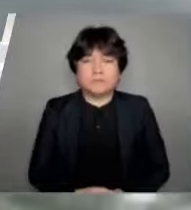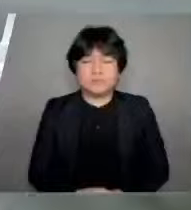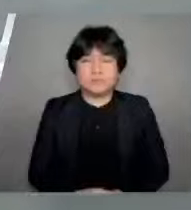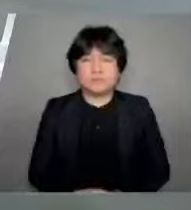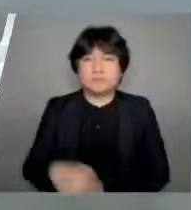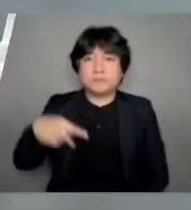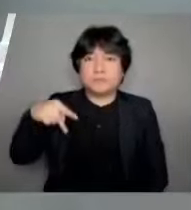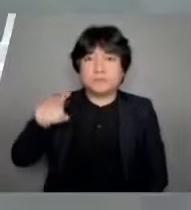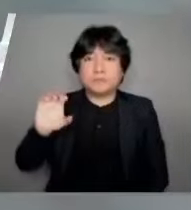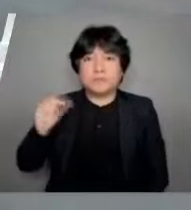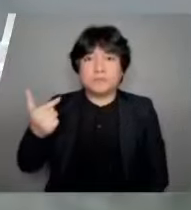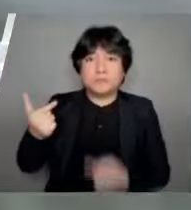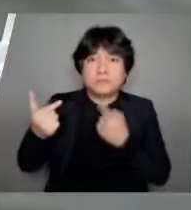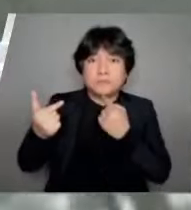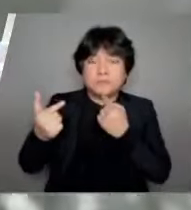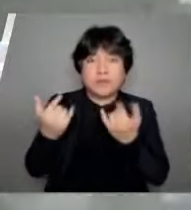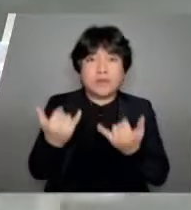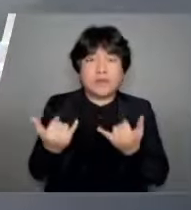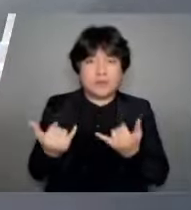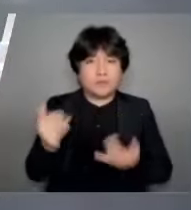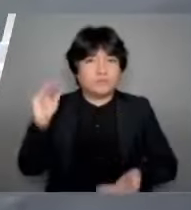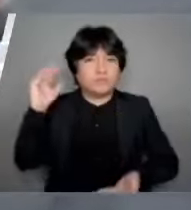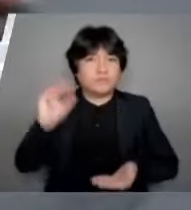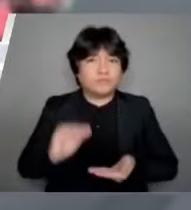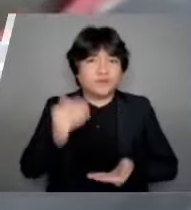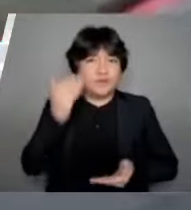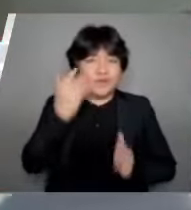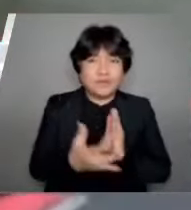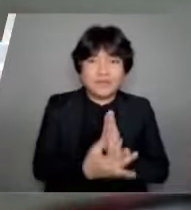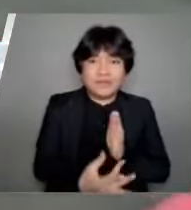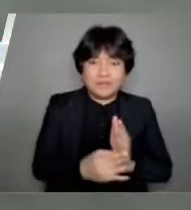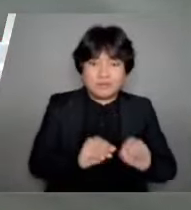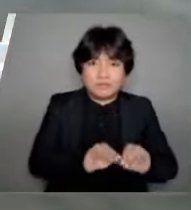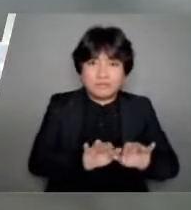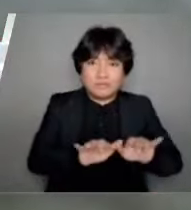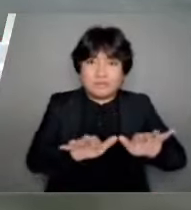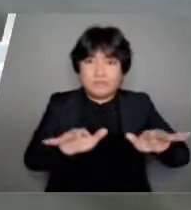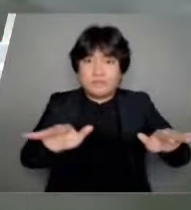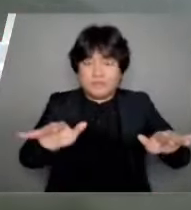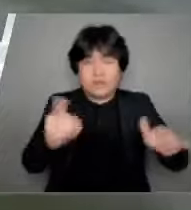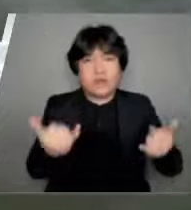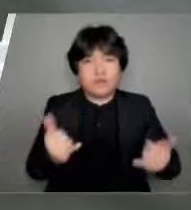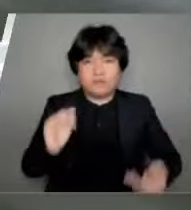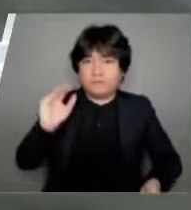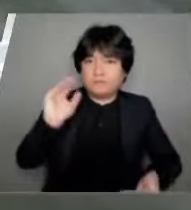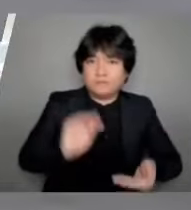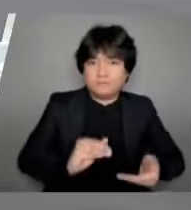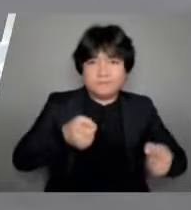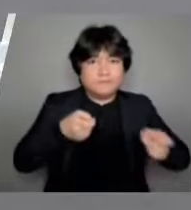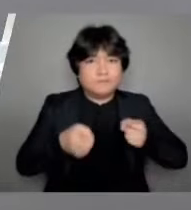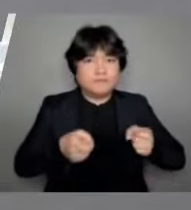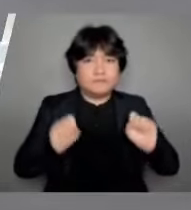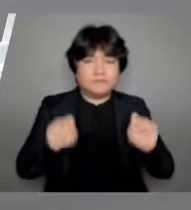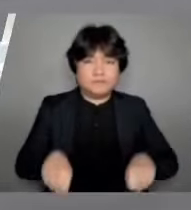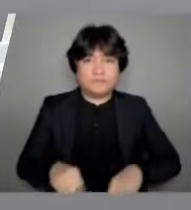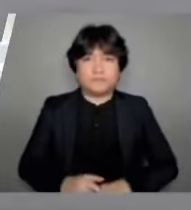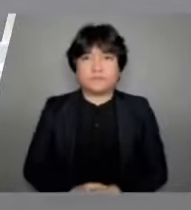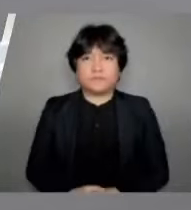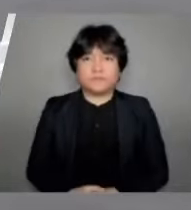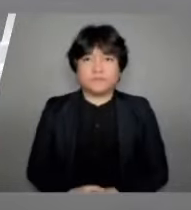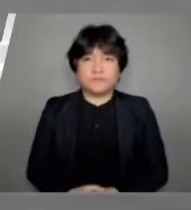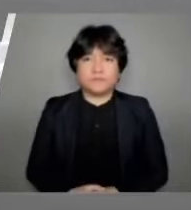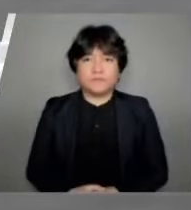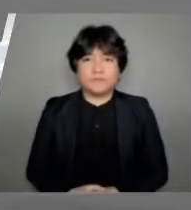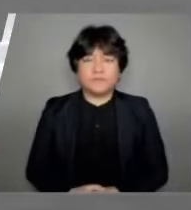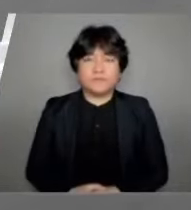mababa na sa 1 liter per hour ang oil leak. Kaya mas maiksi na ang na-monitor na oil shin sa ground zero. Maging sa aerial